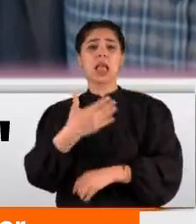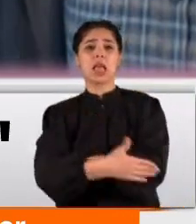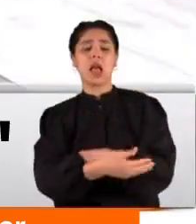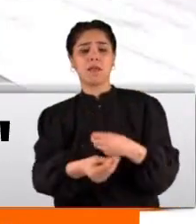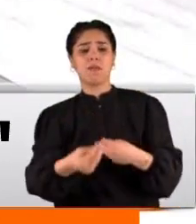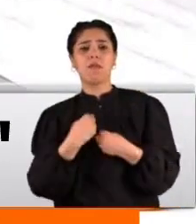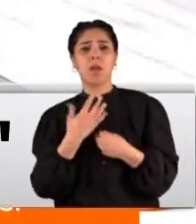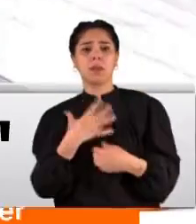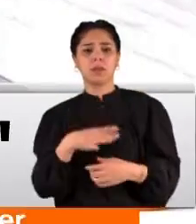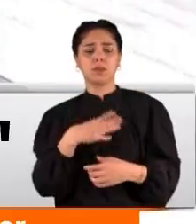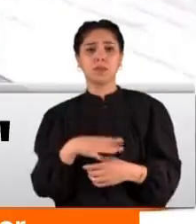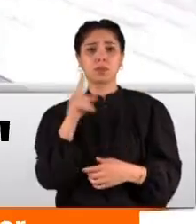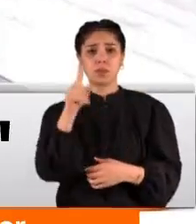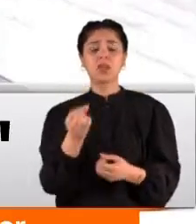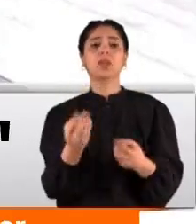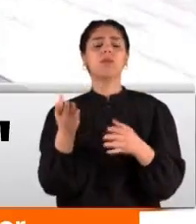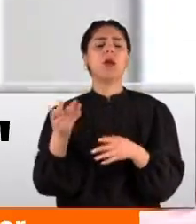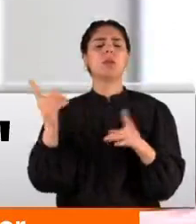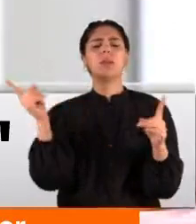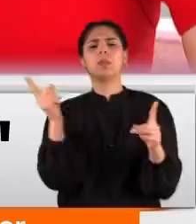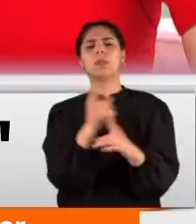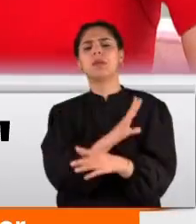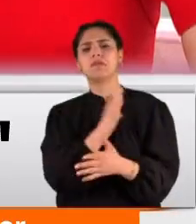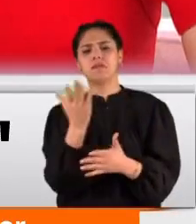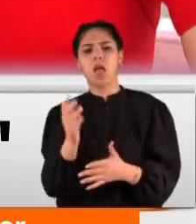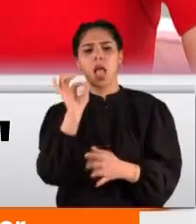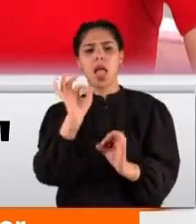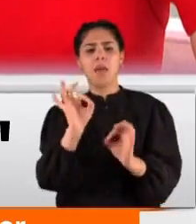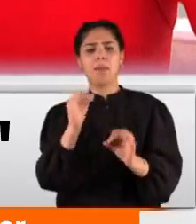öldürüyor zannetmişler yaşadıkları bununla da sınırlı değildi